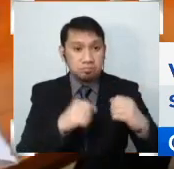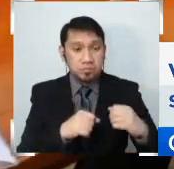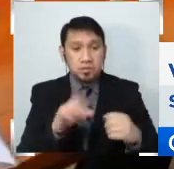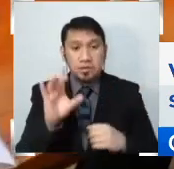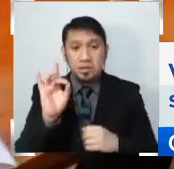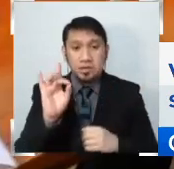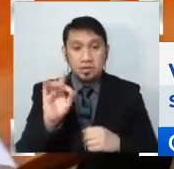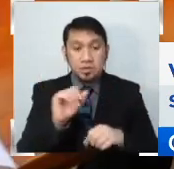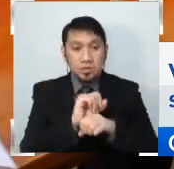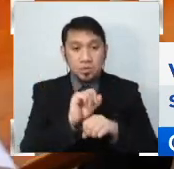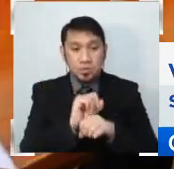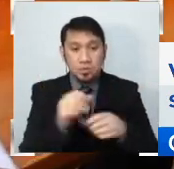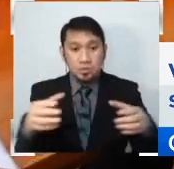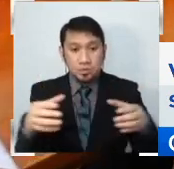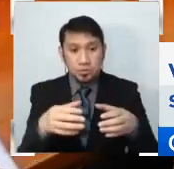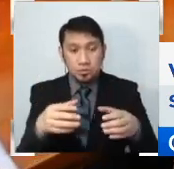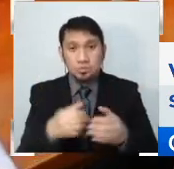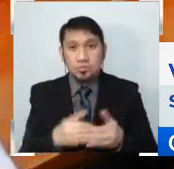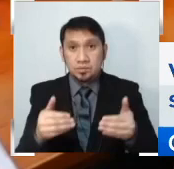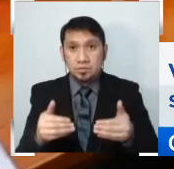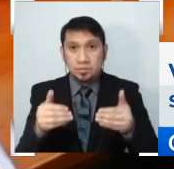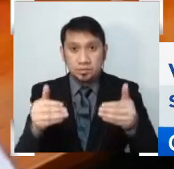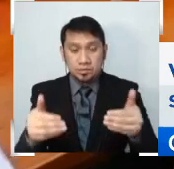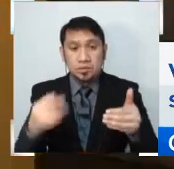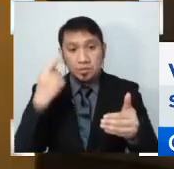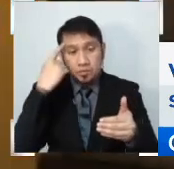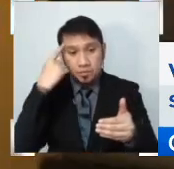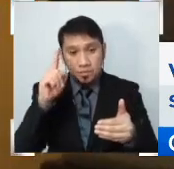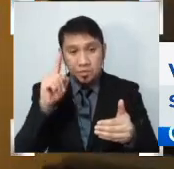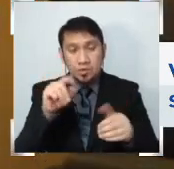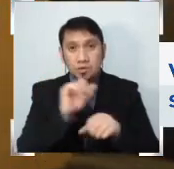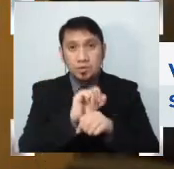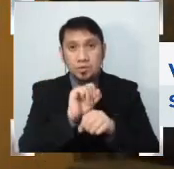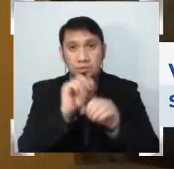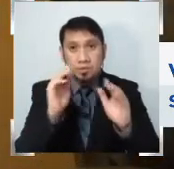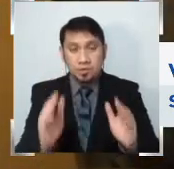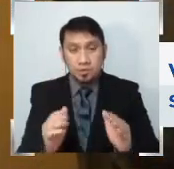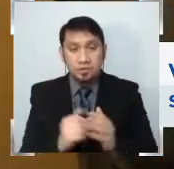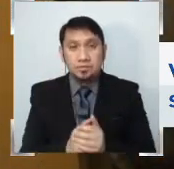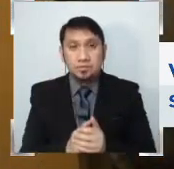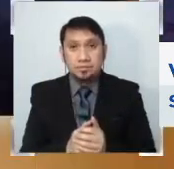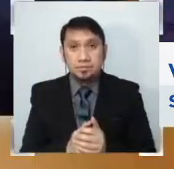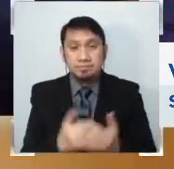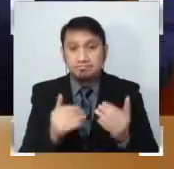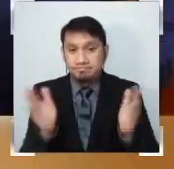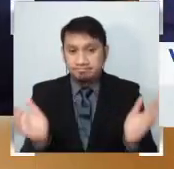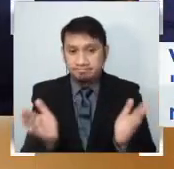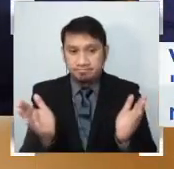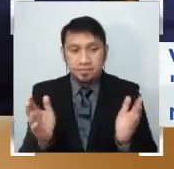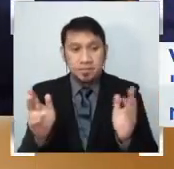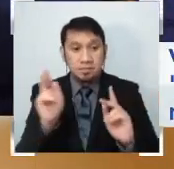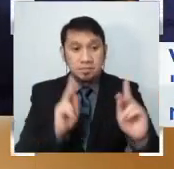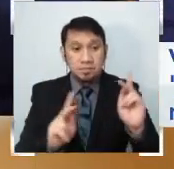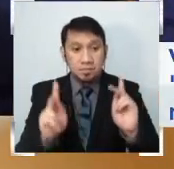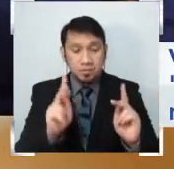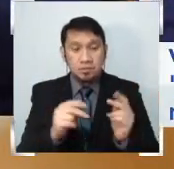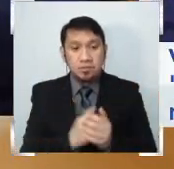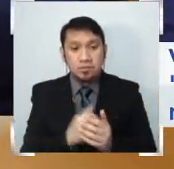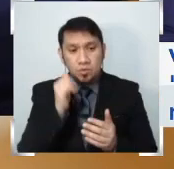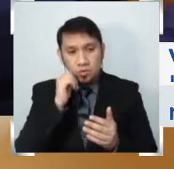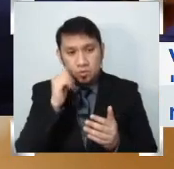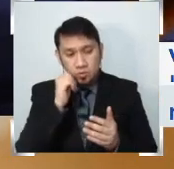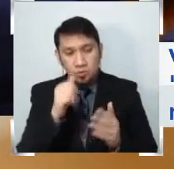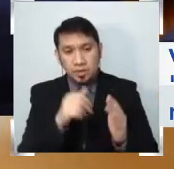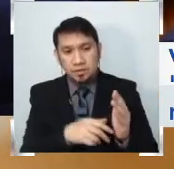groups para isulong ang kapakanan ng mga manggagawa. Hinikayat rin ni Robredo ang publiko na maging mapanuri sa pagpili